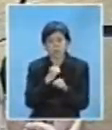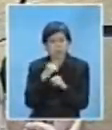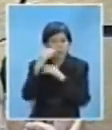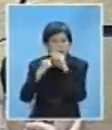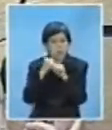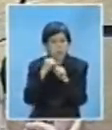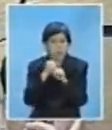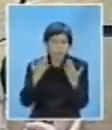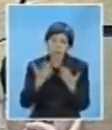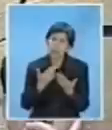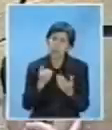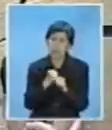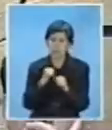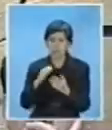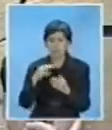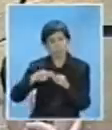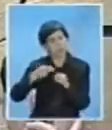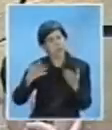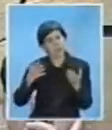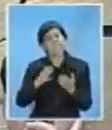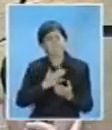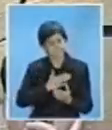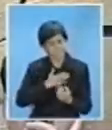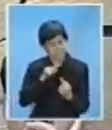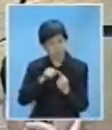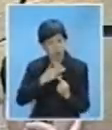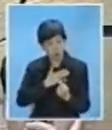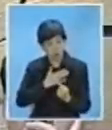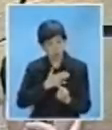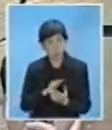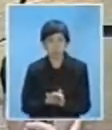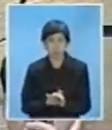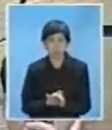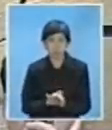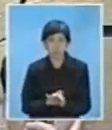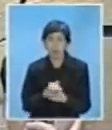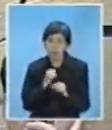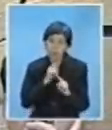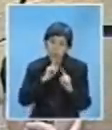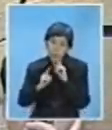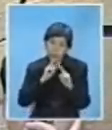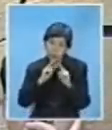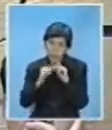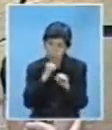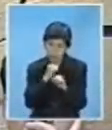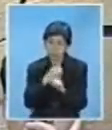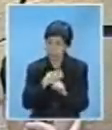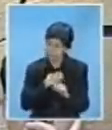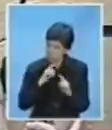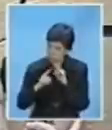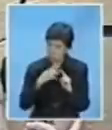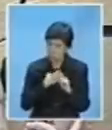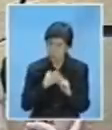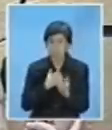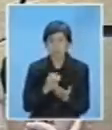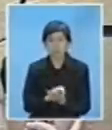นาให้ประเทศมีความมั่นคงด้านพลังงานค่ะแต่ประเด็นของดิฉันก็คือว่าการเจรจาที่จะ